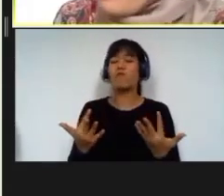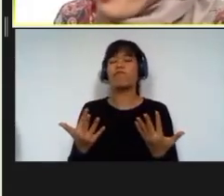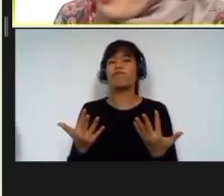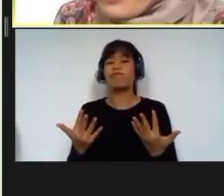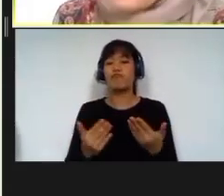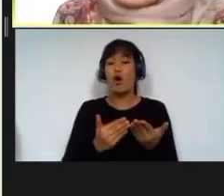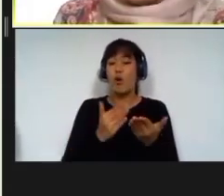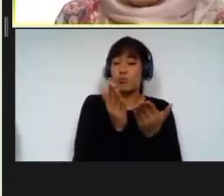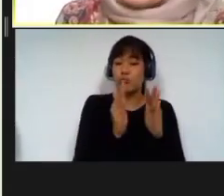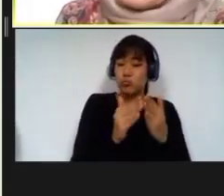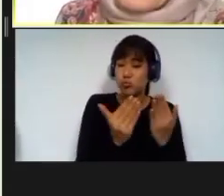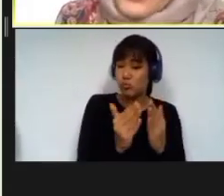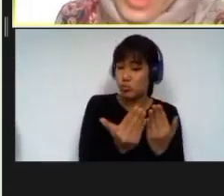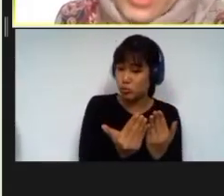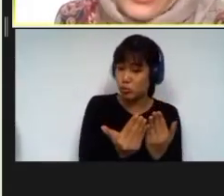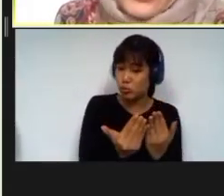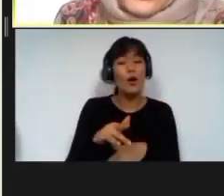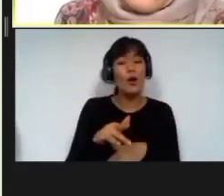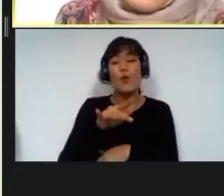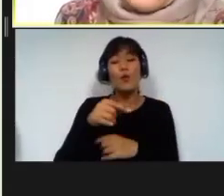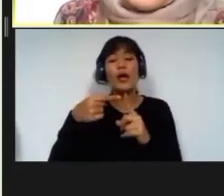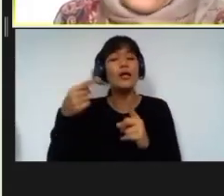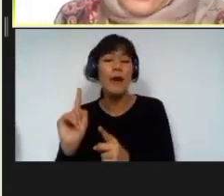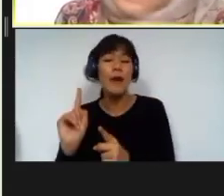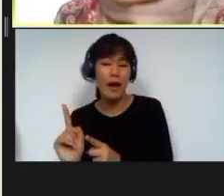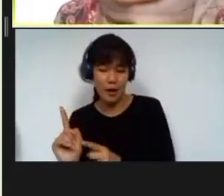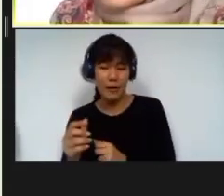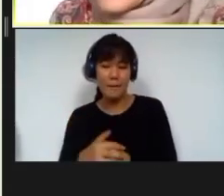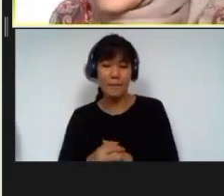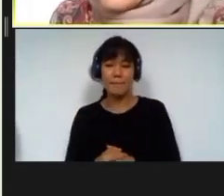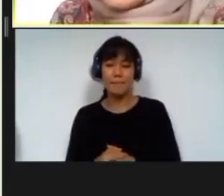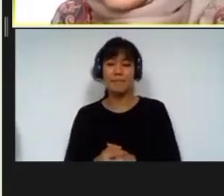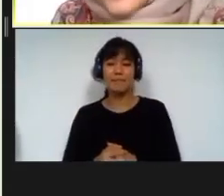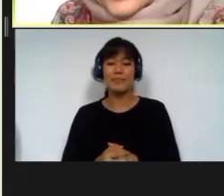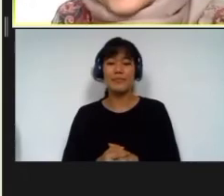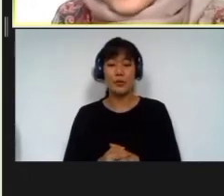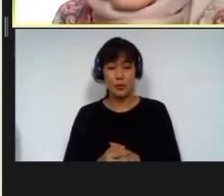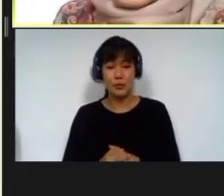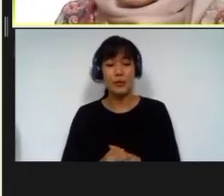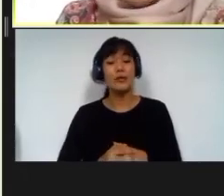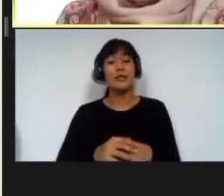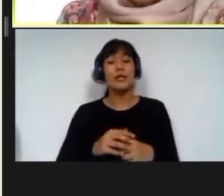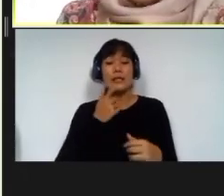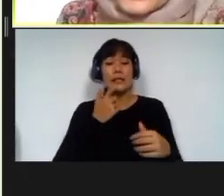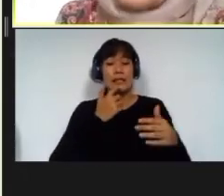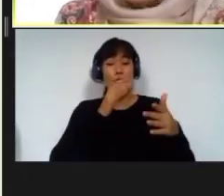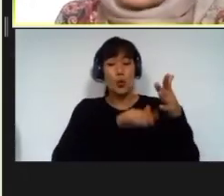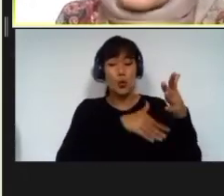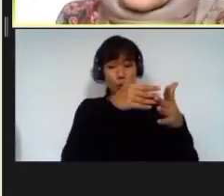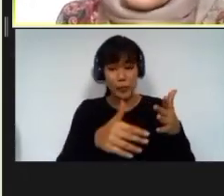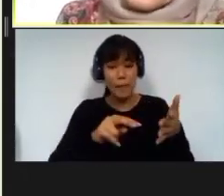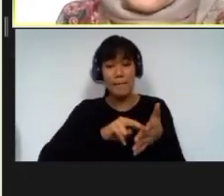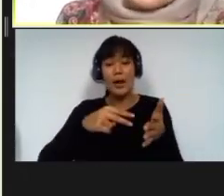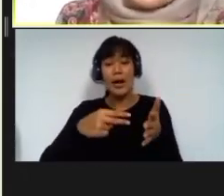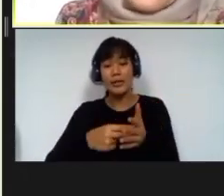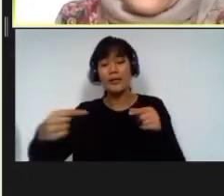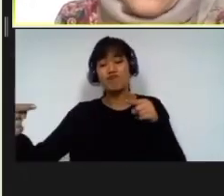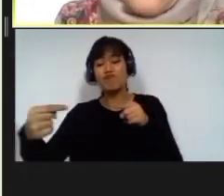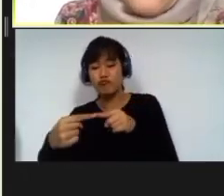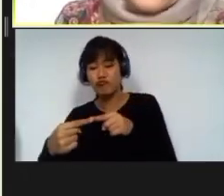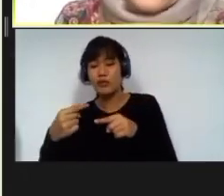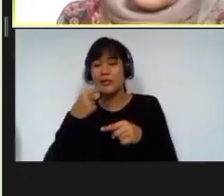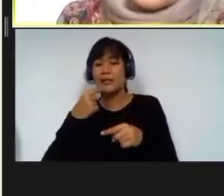buku atau dari mana gitu. Serta tentu saja bicara tentang kurikulum, tentu juga bicara tentang